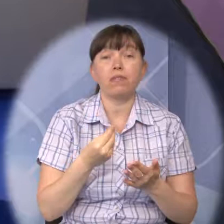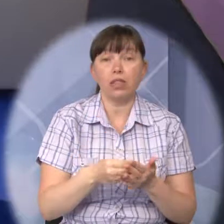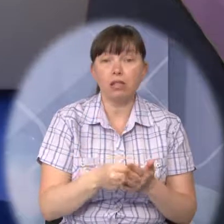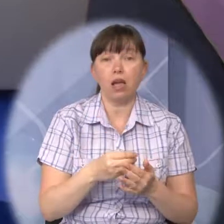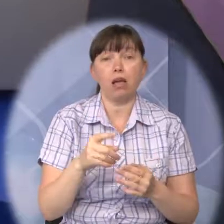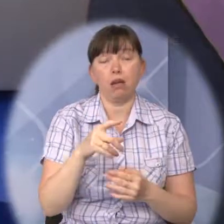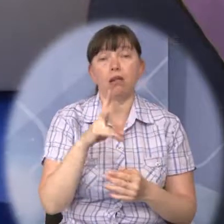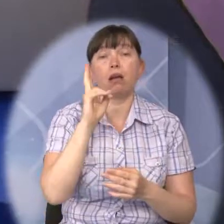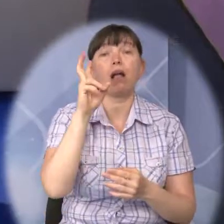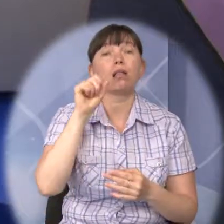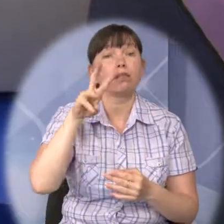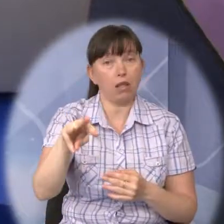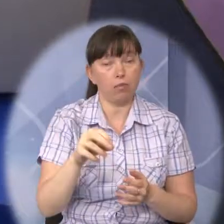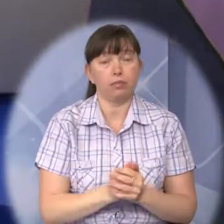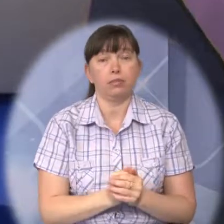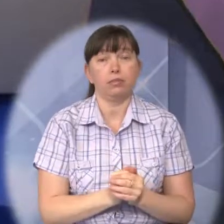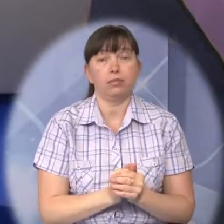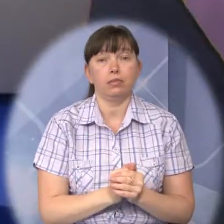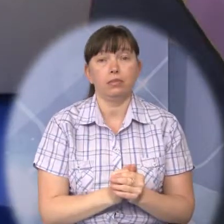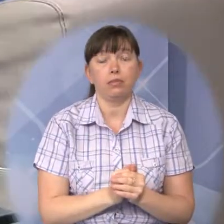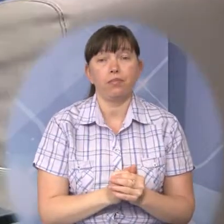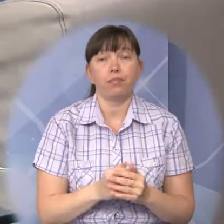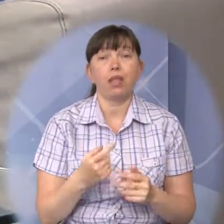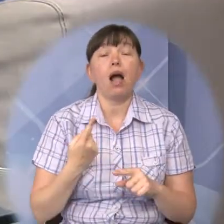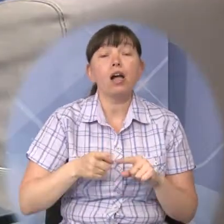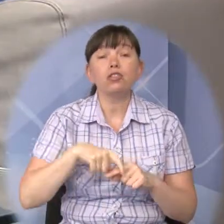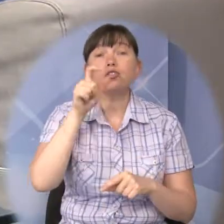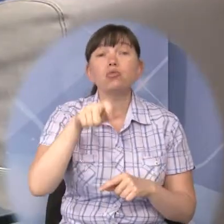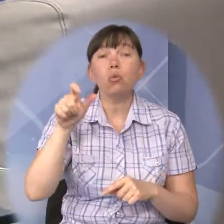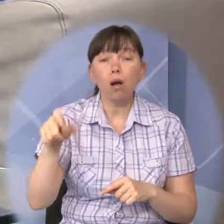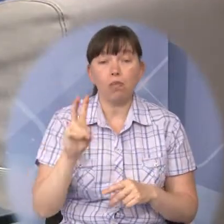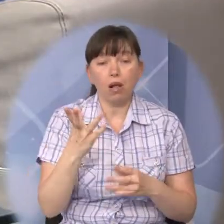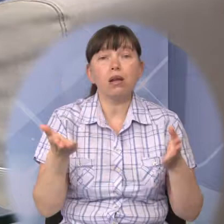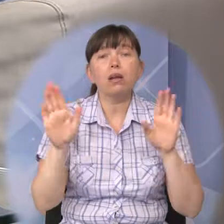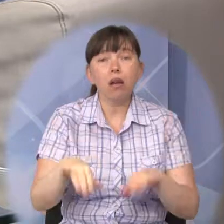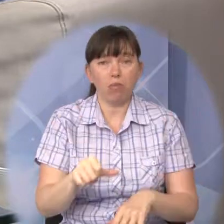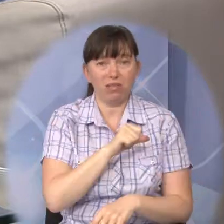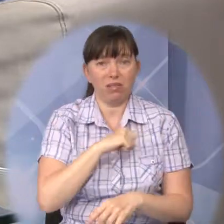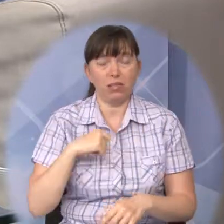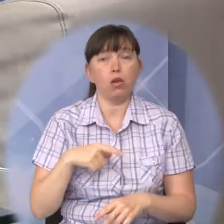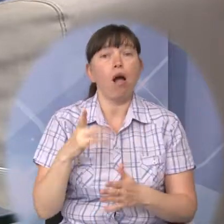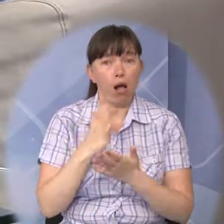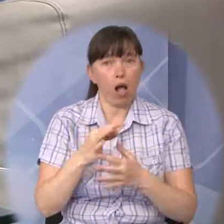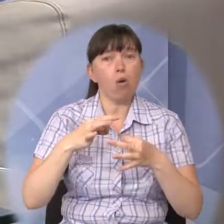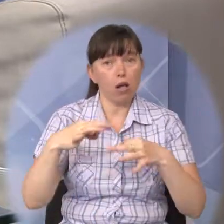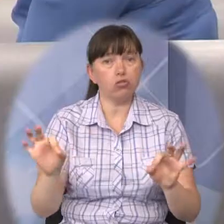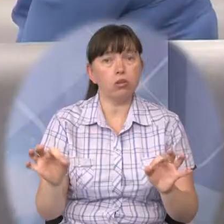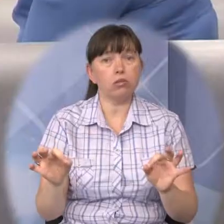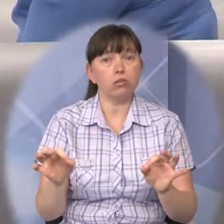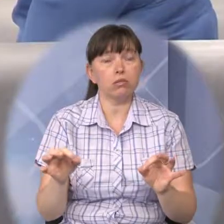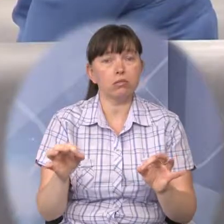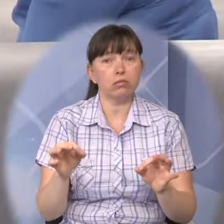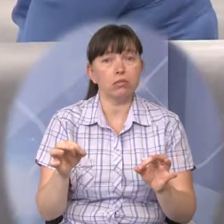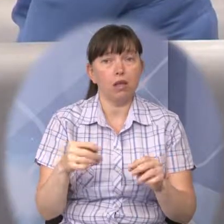finanțarea vine de la Compania Națională de Asigurări în Medicină. Acești oameni care rămân singuri, ei au acces, de